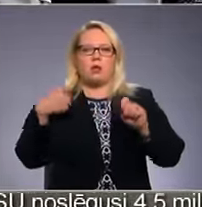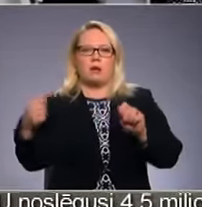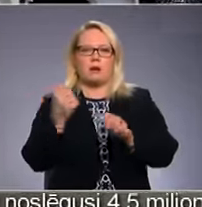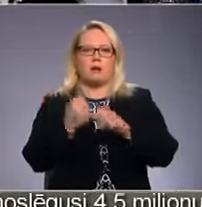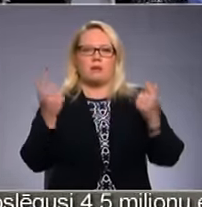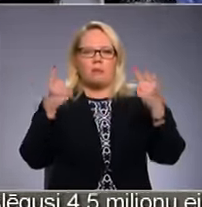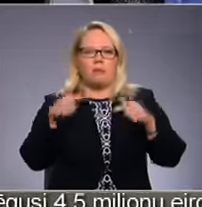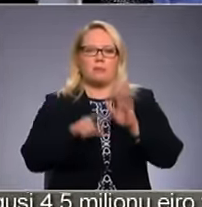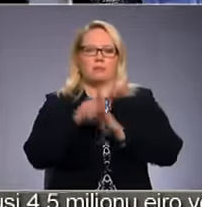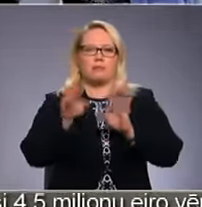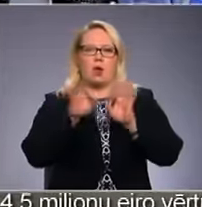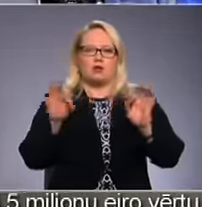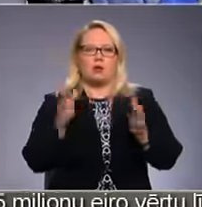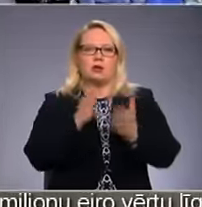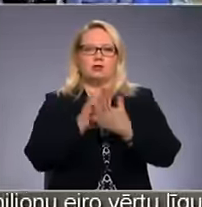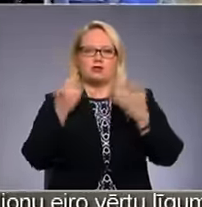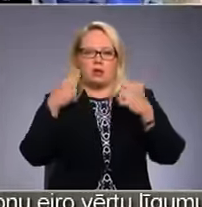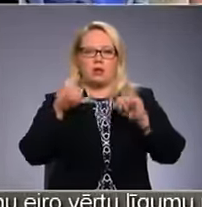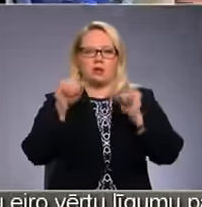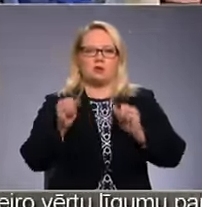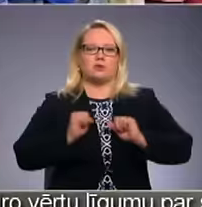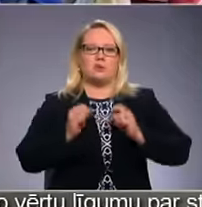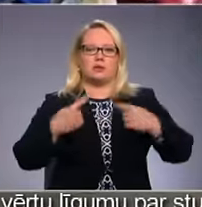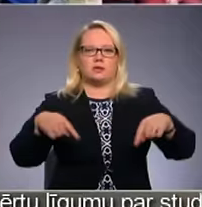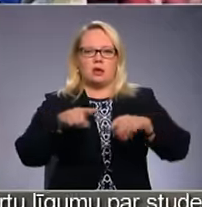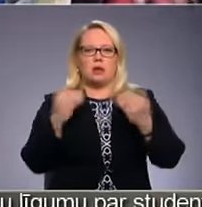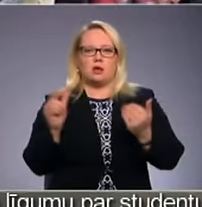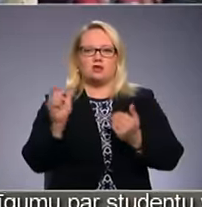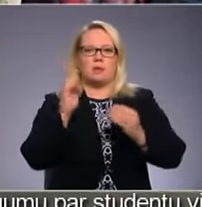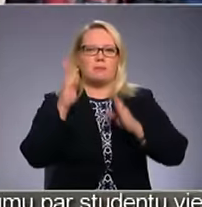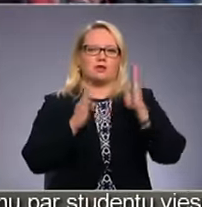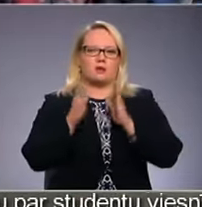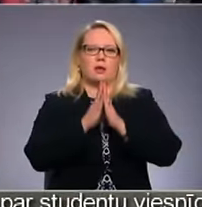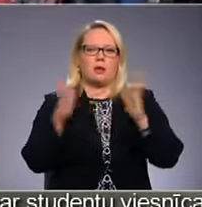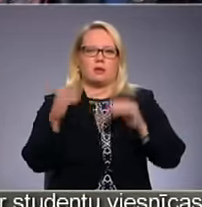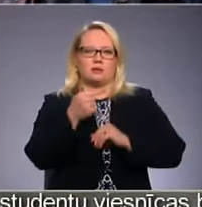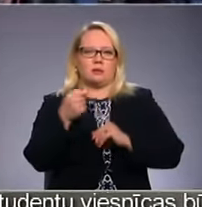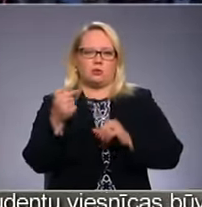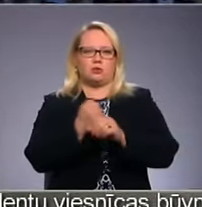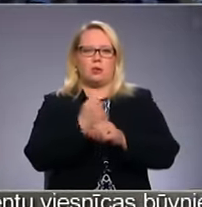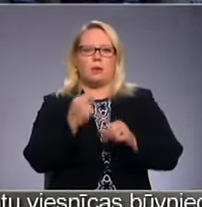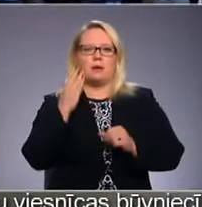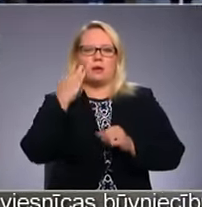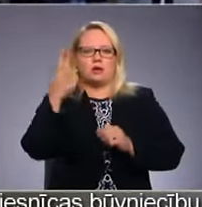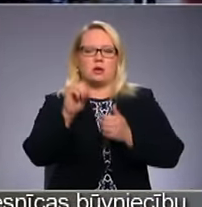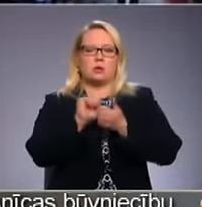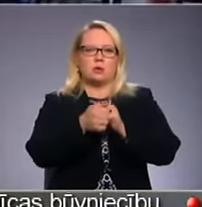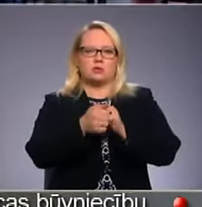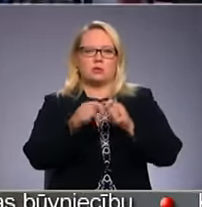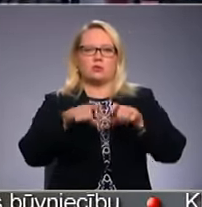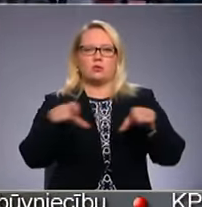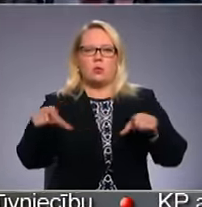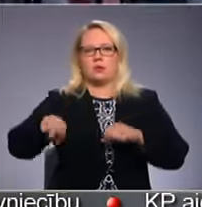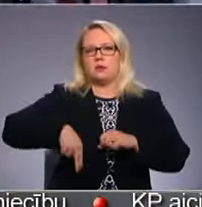bet sākumskolai esošajā ēkā izveidot sporta zāli, kas šobrīd Mežotnē ir lielākais mīnus. Tomēr par iecerēto reorganizāciju